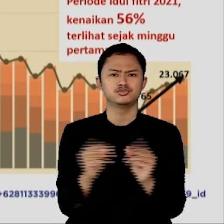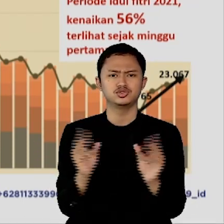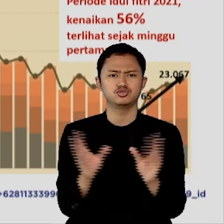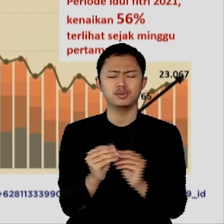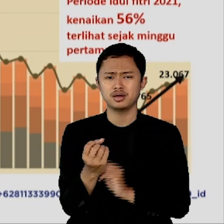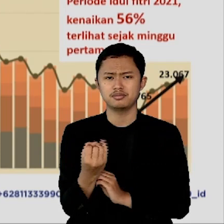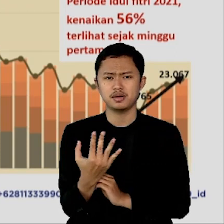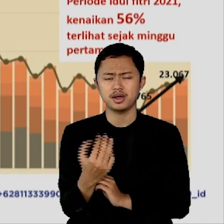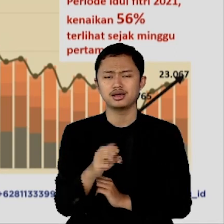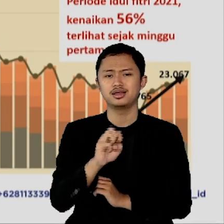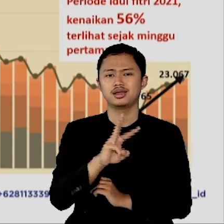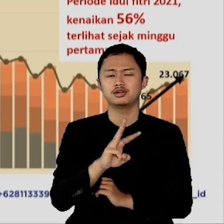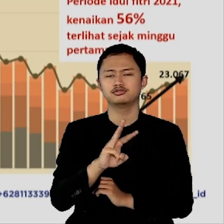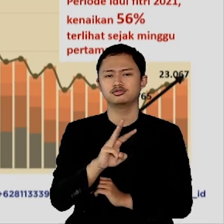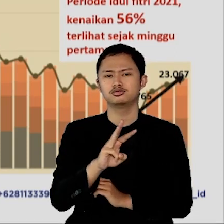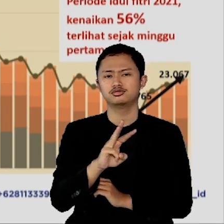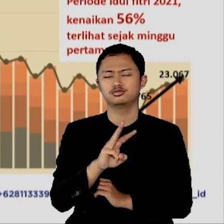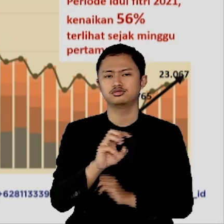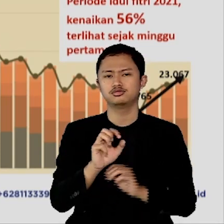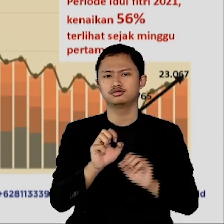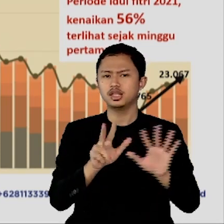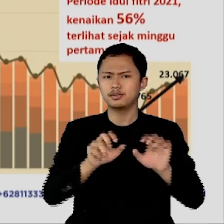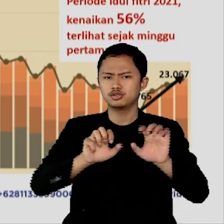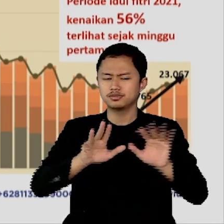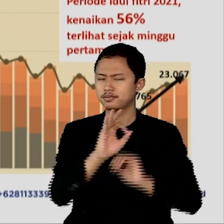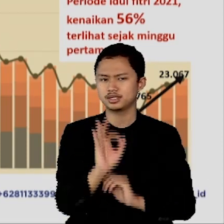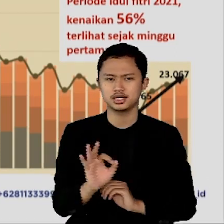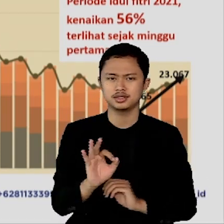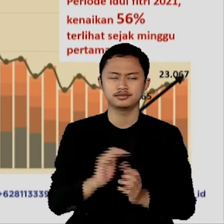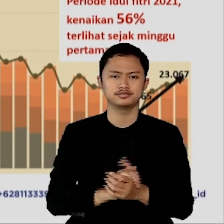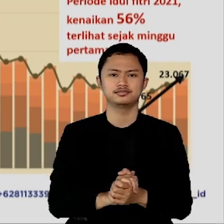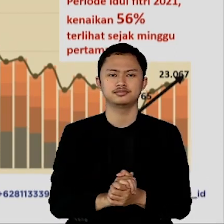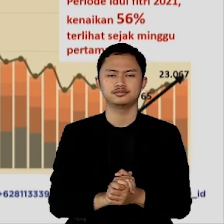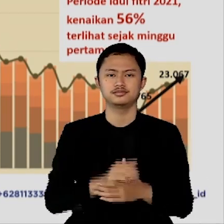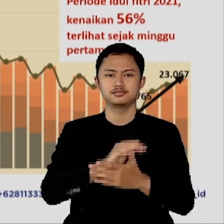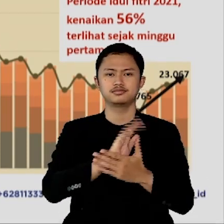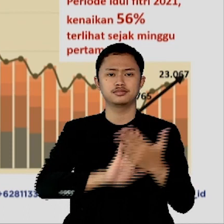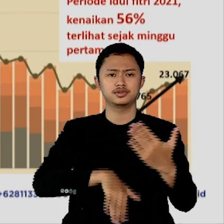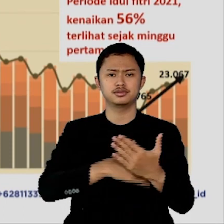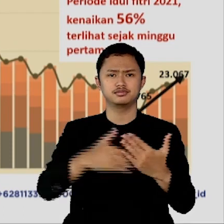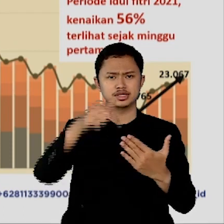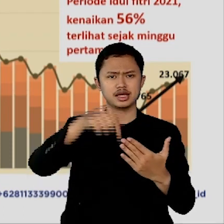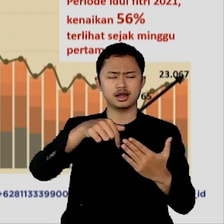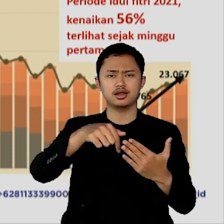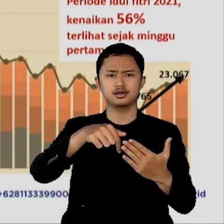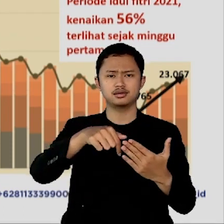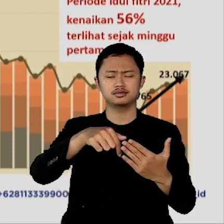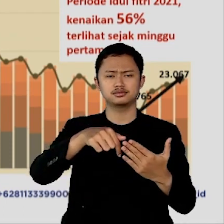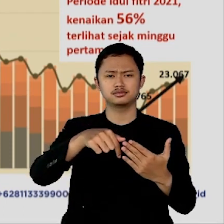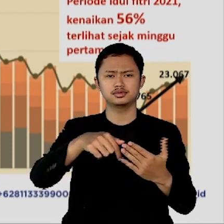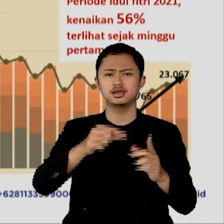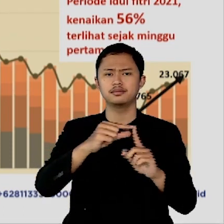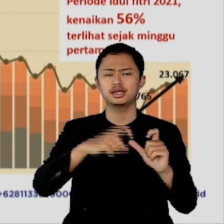yang terjadi hingga 389 persen di periode ini kebijakan yang diterapkan adalah psbb